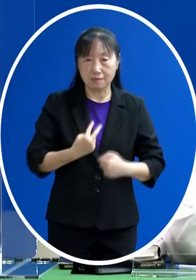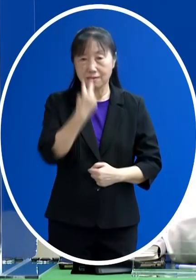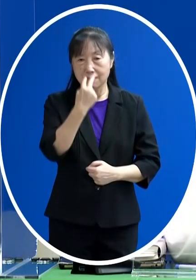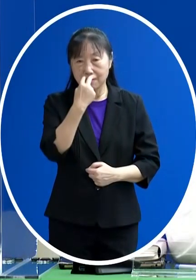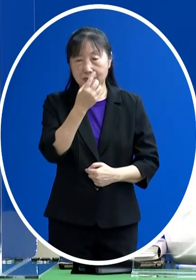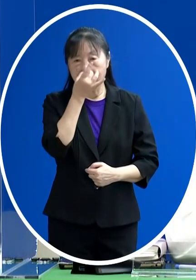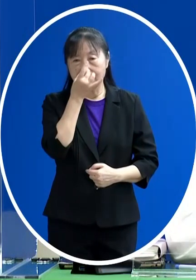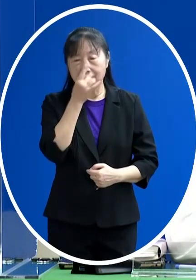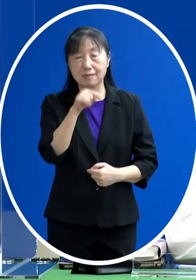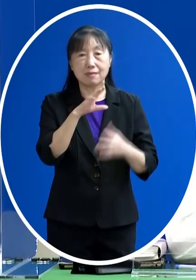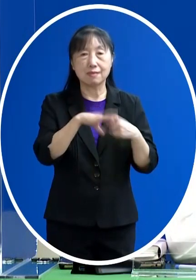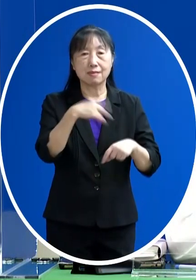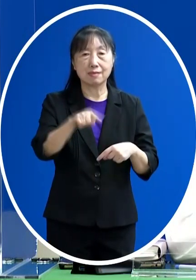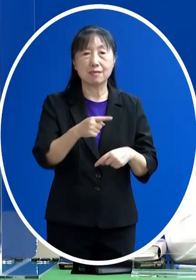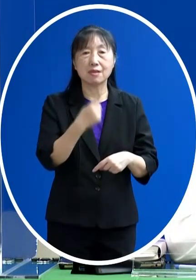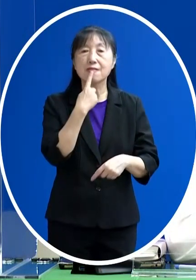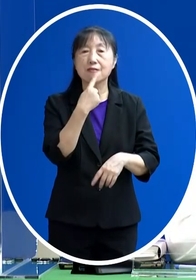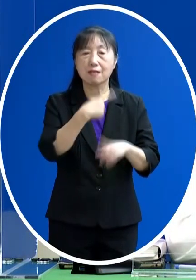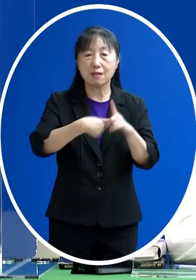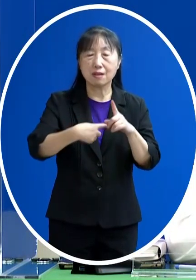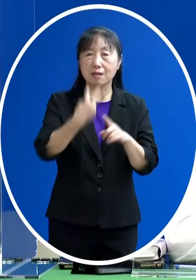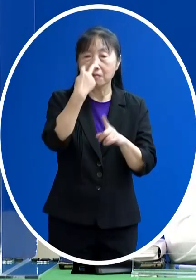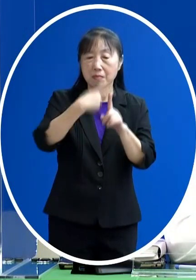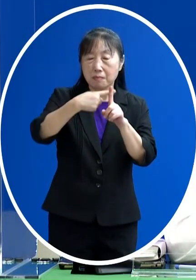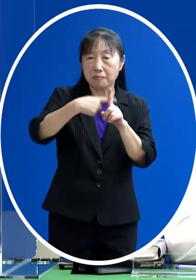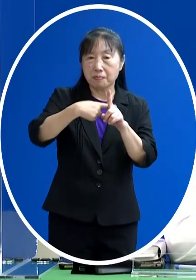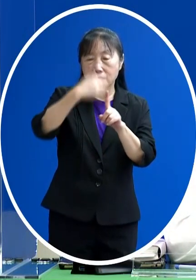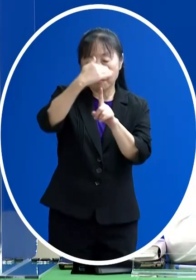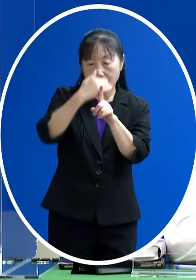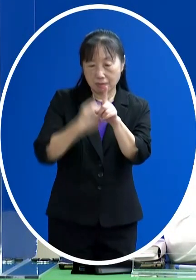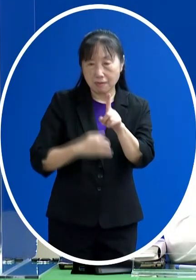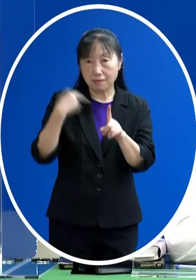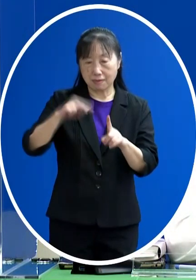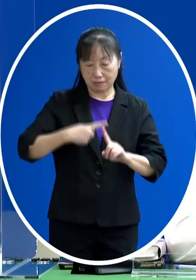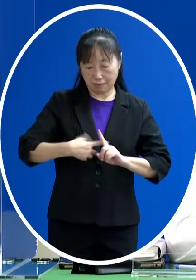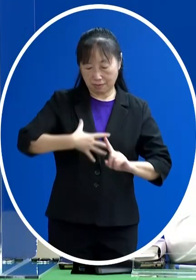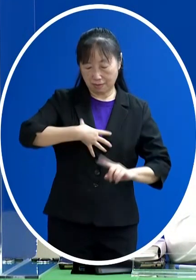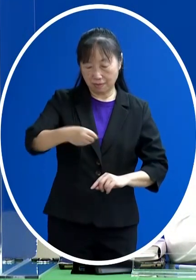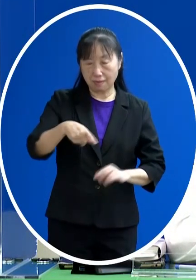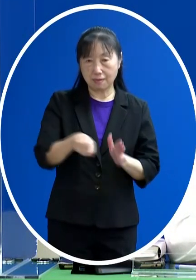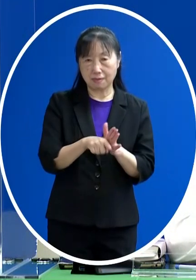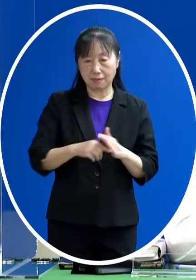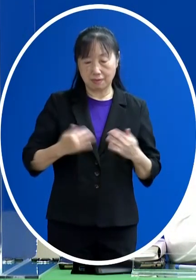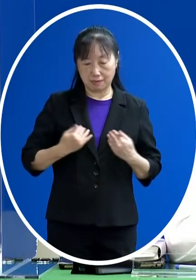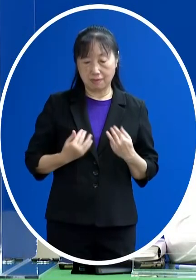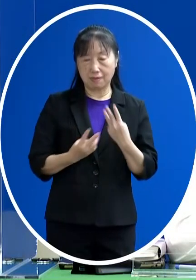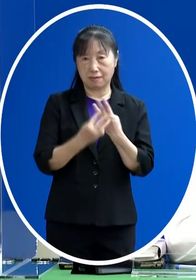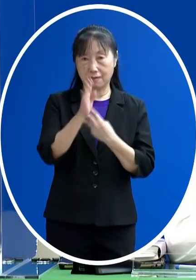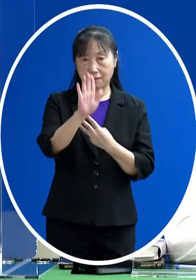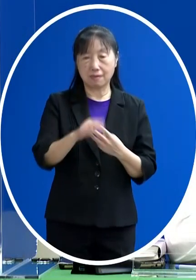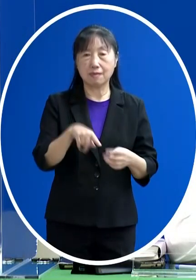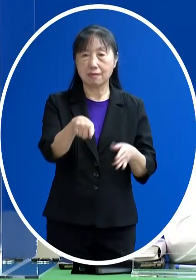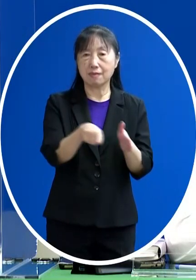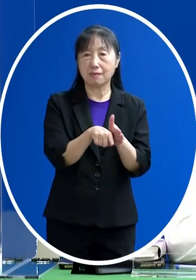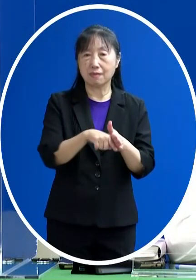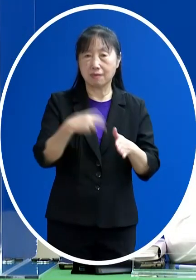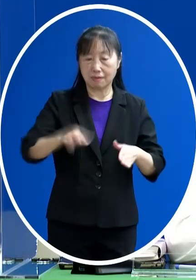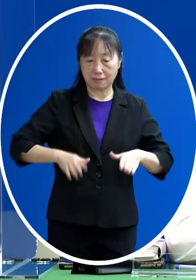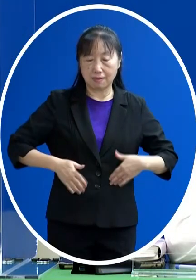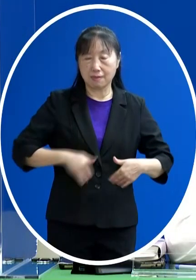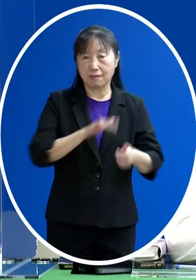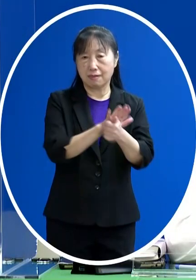些情形，另外血氧浓度也下降。做 X 光片的检查是有发现2侧肺炎，所以当场就是也有紧